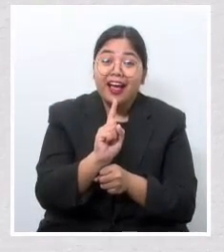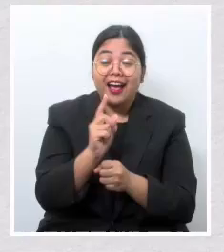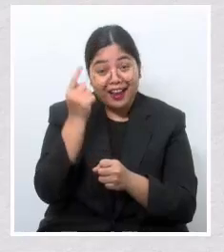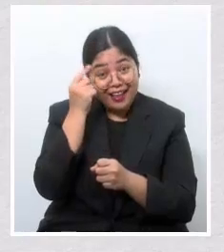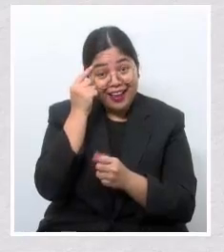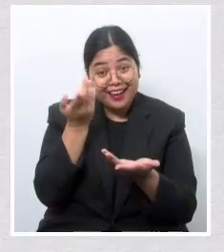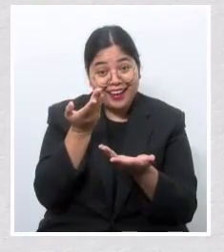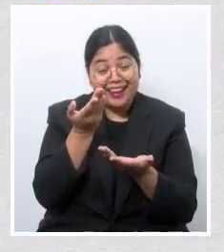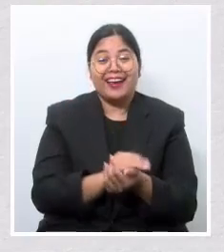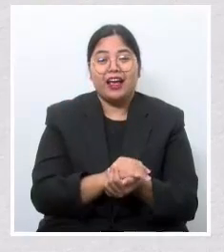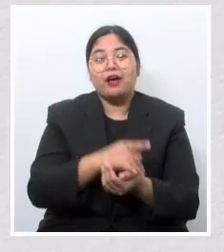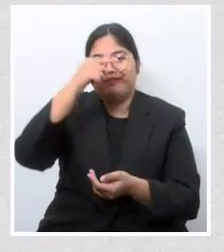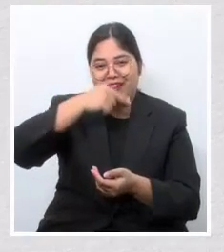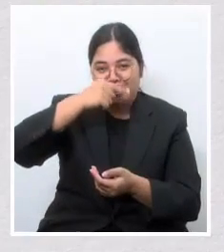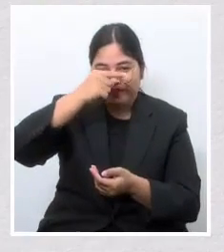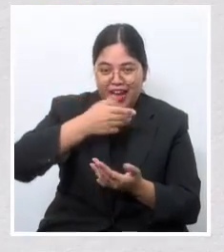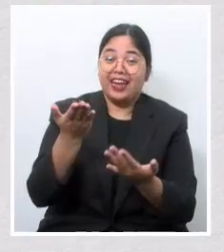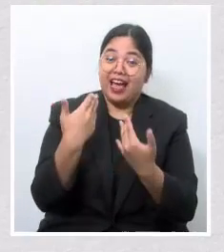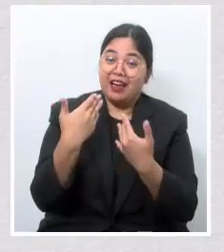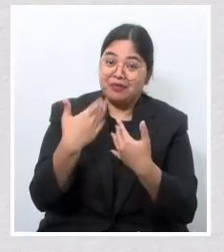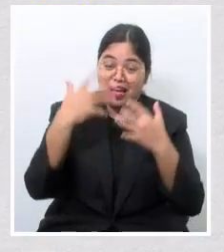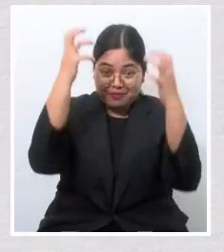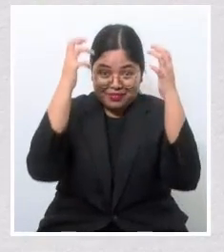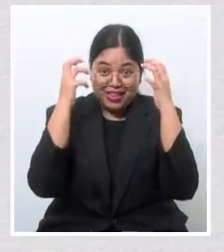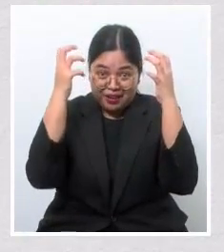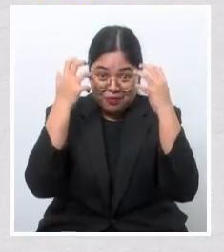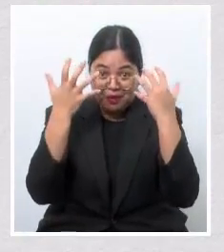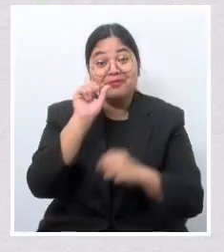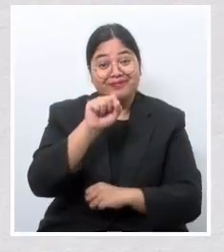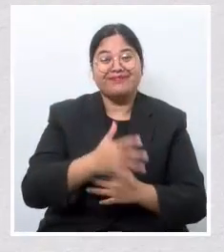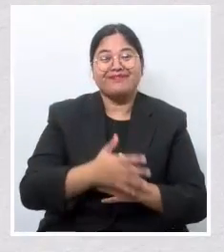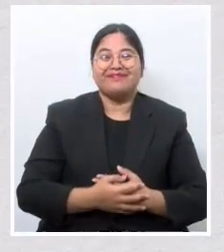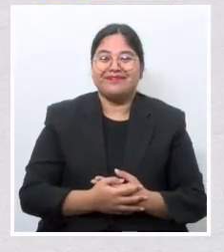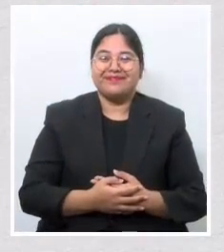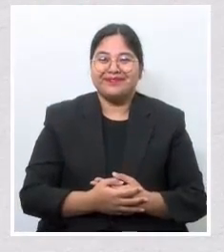ันแปรงฟันอาบน้ำสะโขงให้